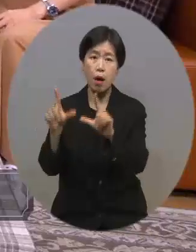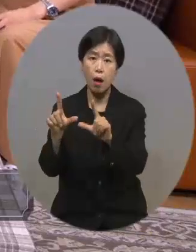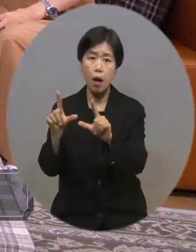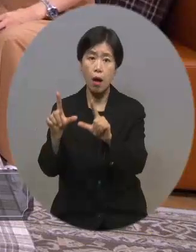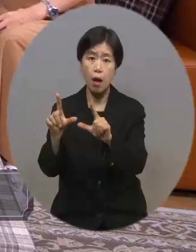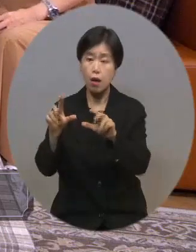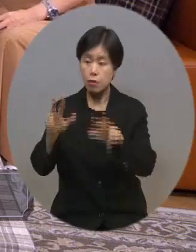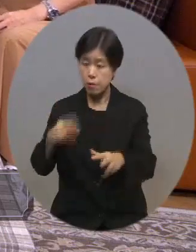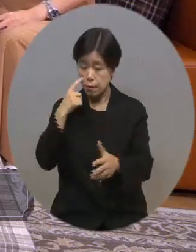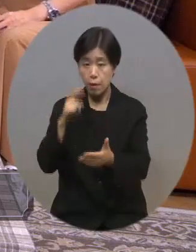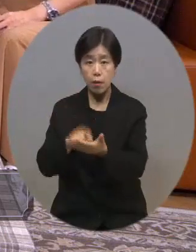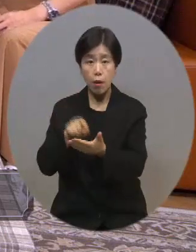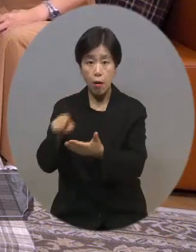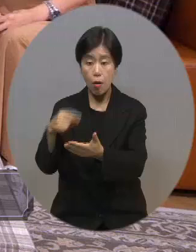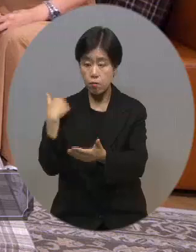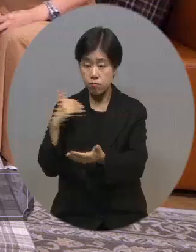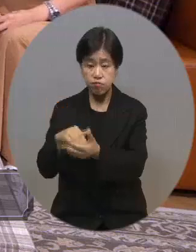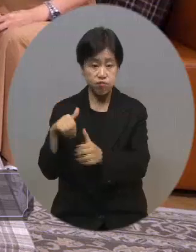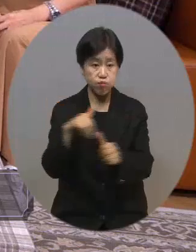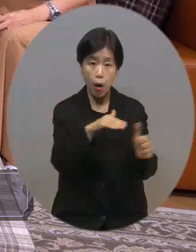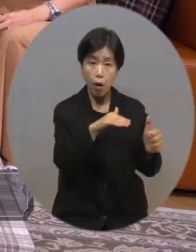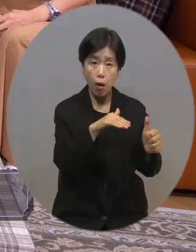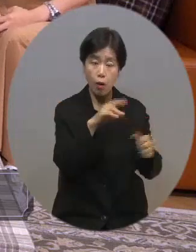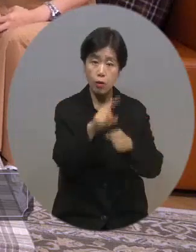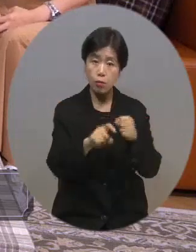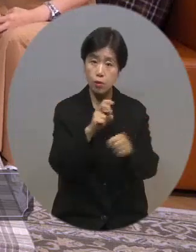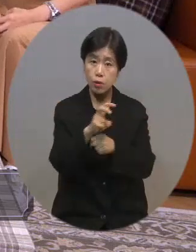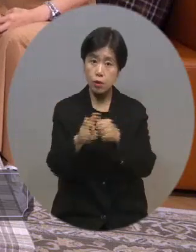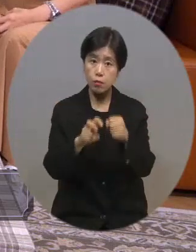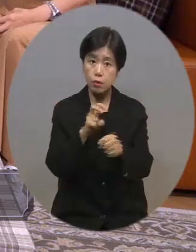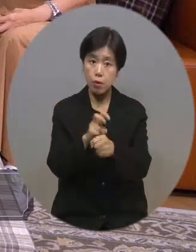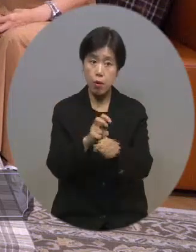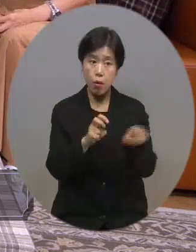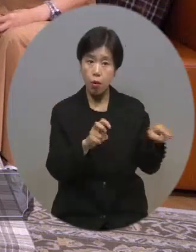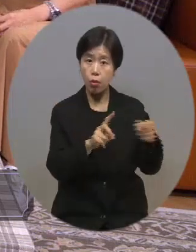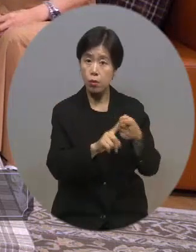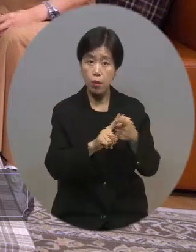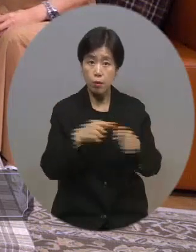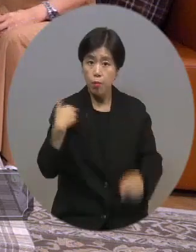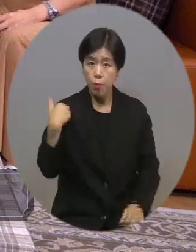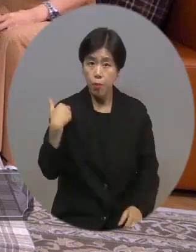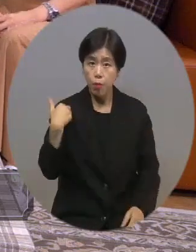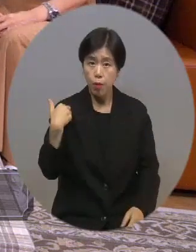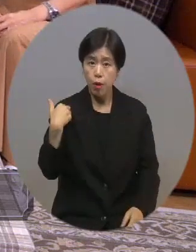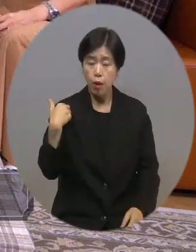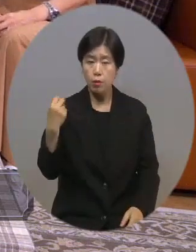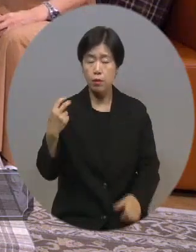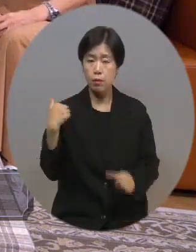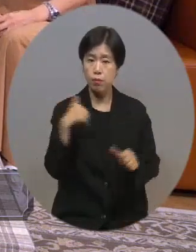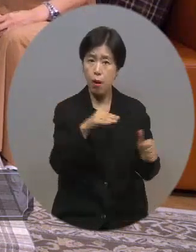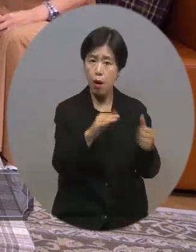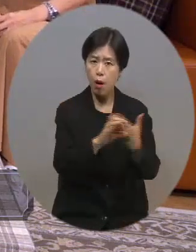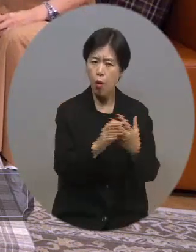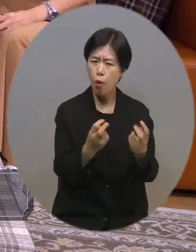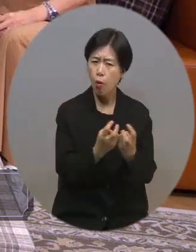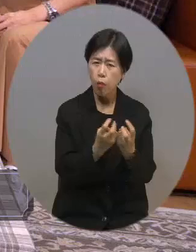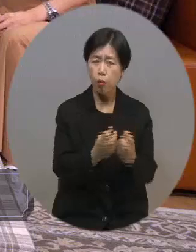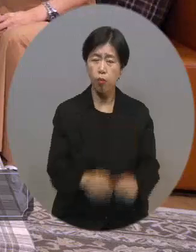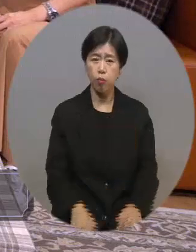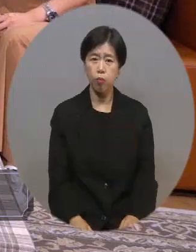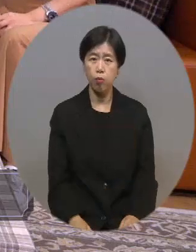저희가 작년에 북송이 될 거다라는 소식을 듣고 미국 의회에